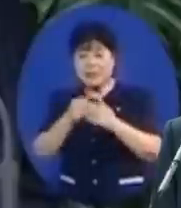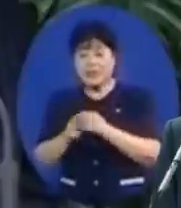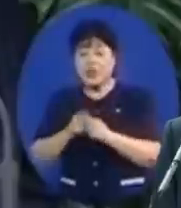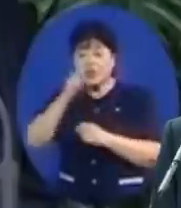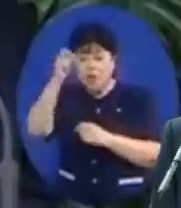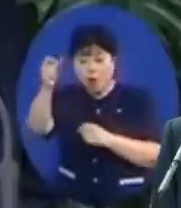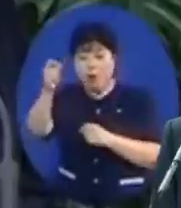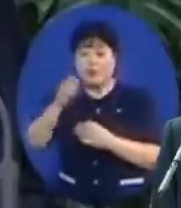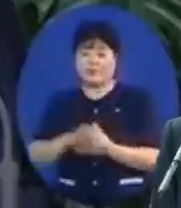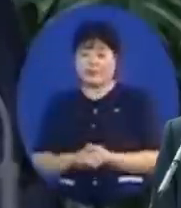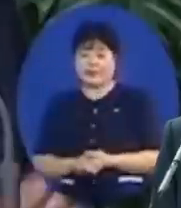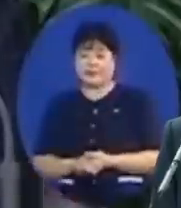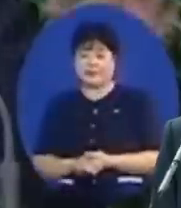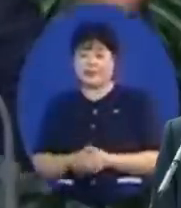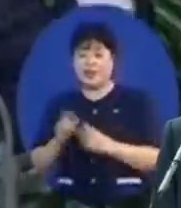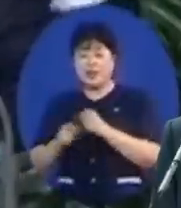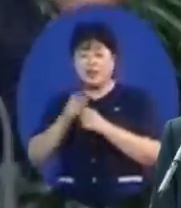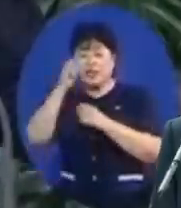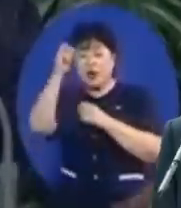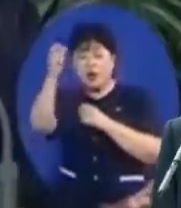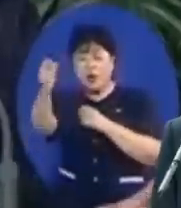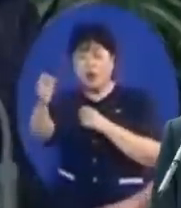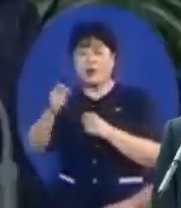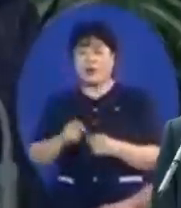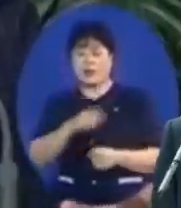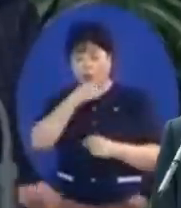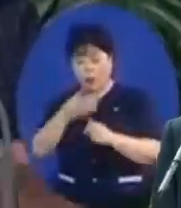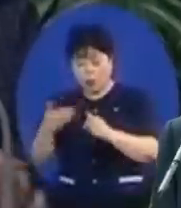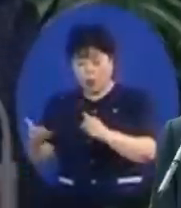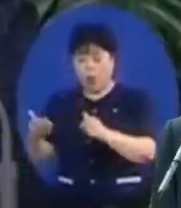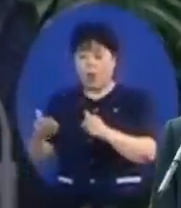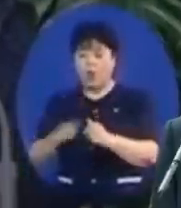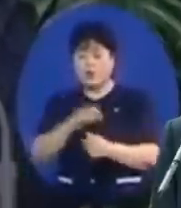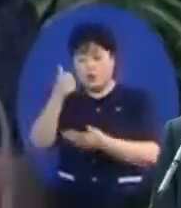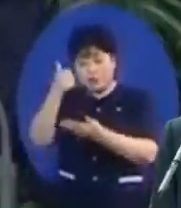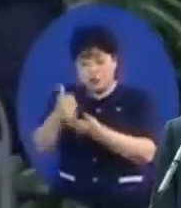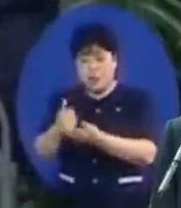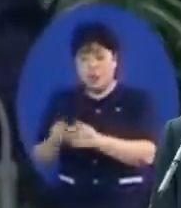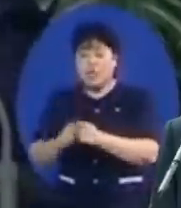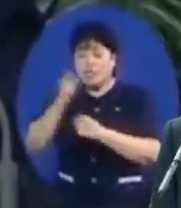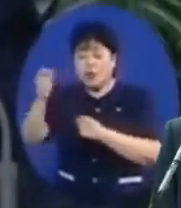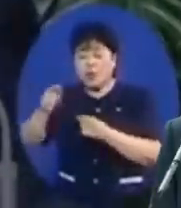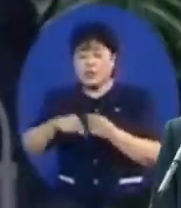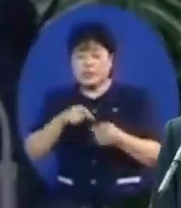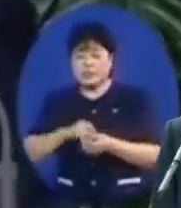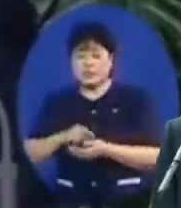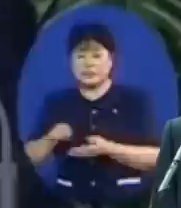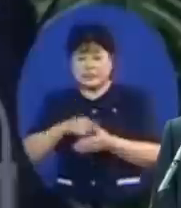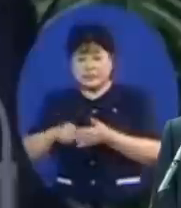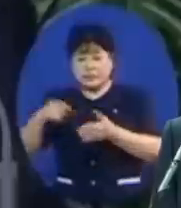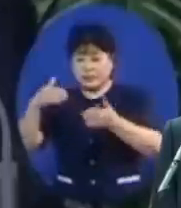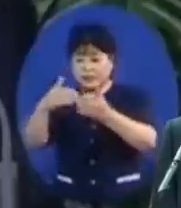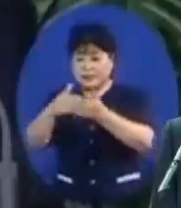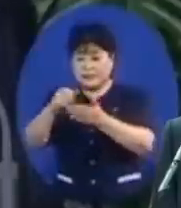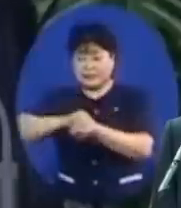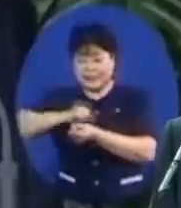영원하지 않습니까? 영원한 보혈로 우리 죄를 영원히 씻어버린 것입니다.